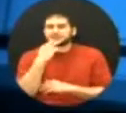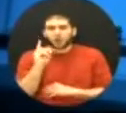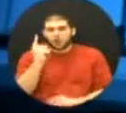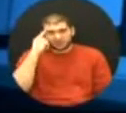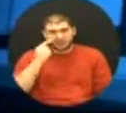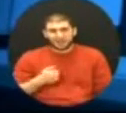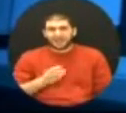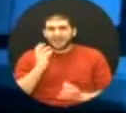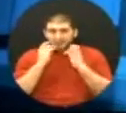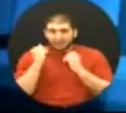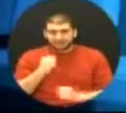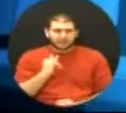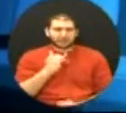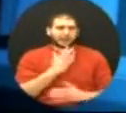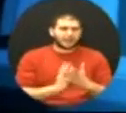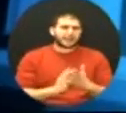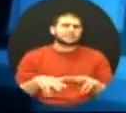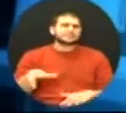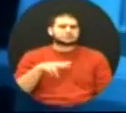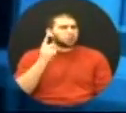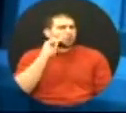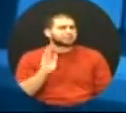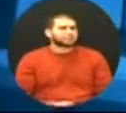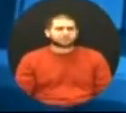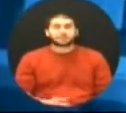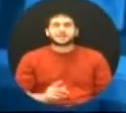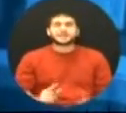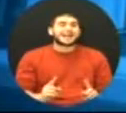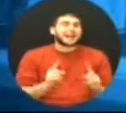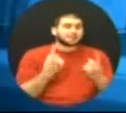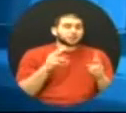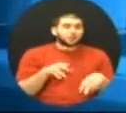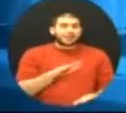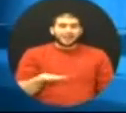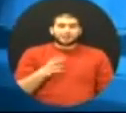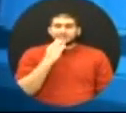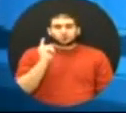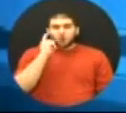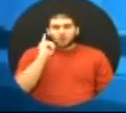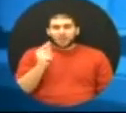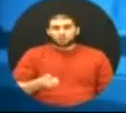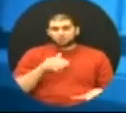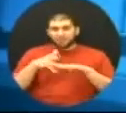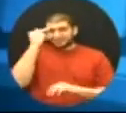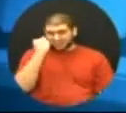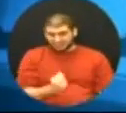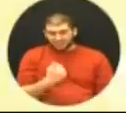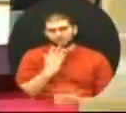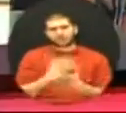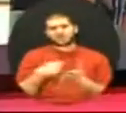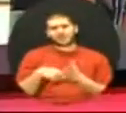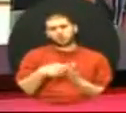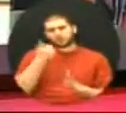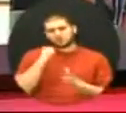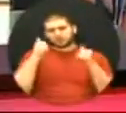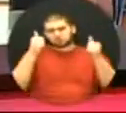אני חושבת ש... כולל ציבורים, קודם כל, אורית, למקרה שיש ילד בישראל שלא יודע שראש הממשלה נרצח, תיקנו אתמול